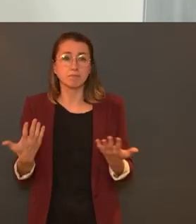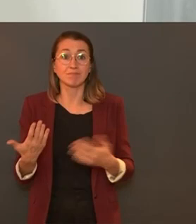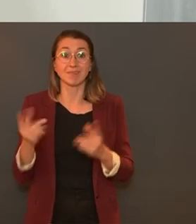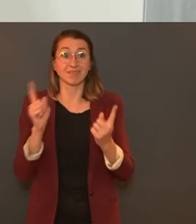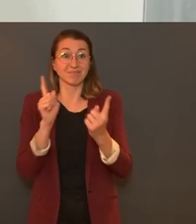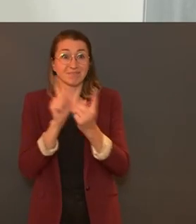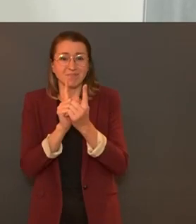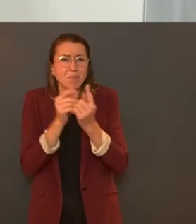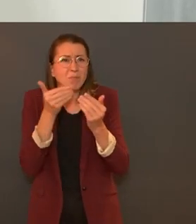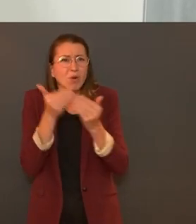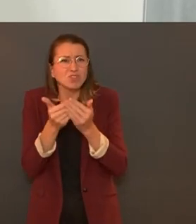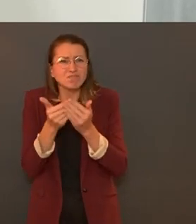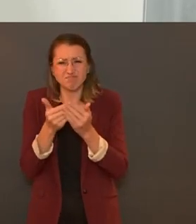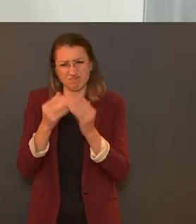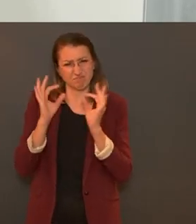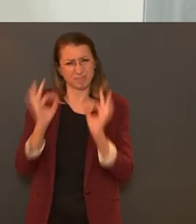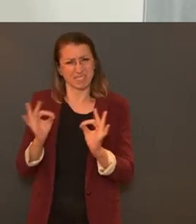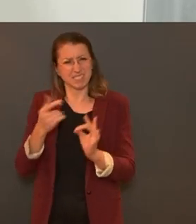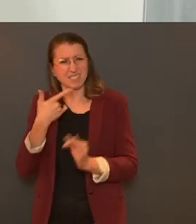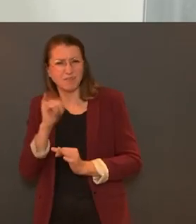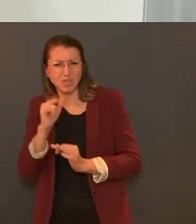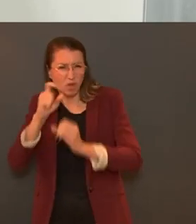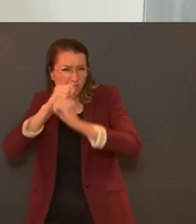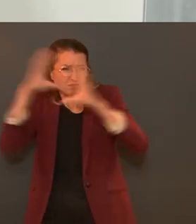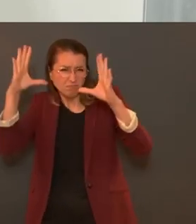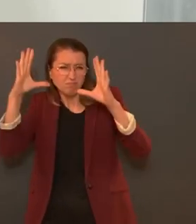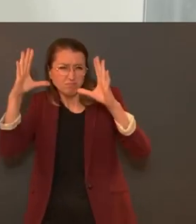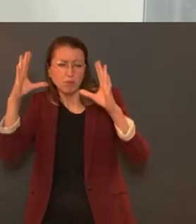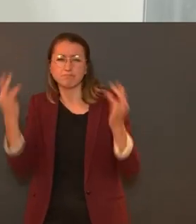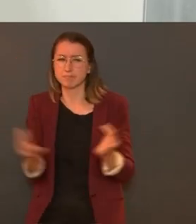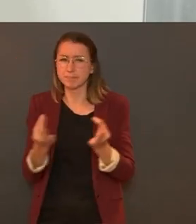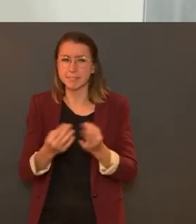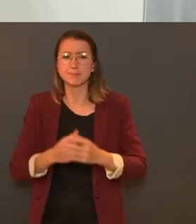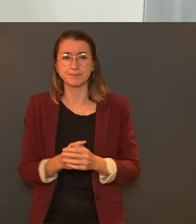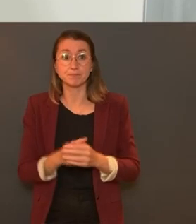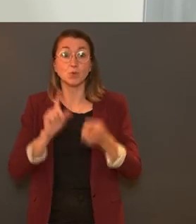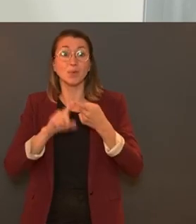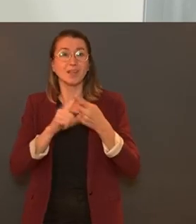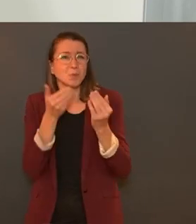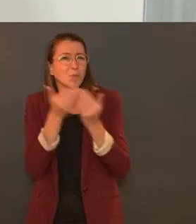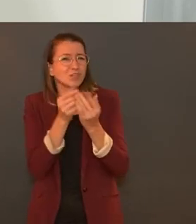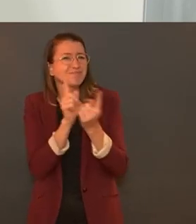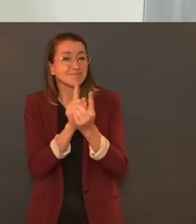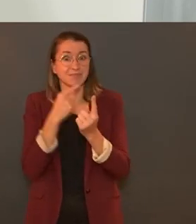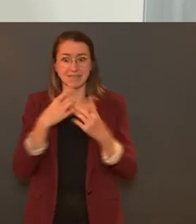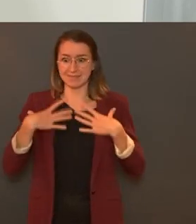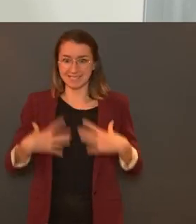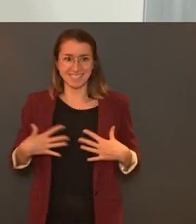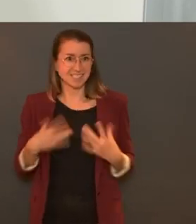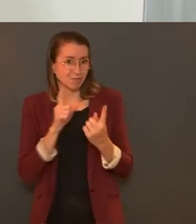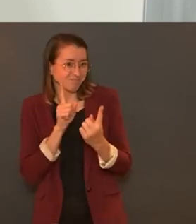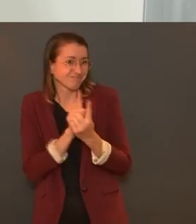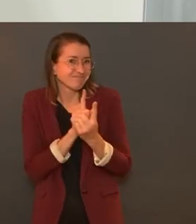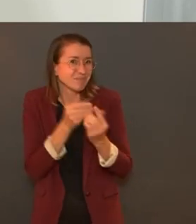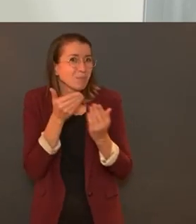en fait, qu'est-ce qu'on veut dire en fait ? Un contact rapproché, c'est d'être proche physiquement d'une personne qui ne fait pas partie de